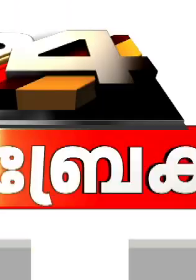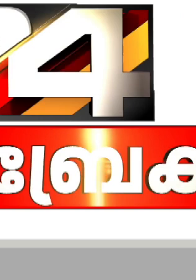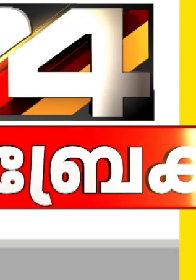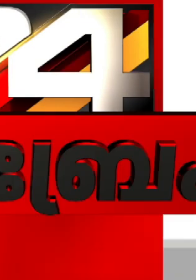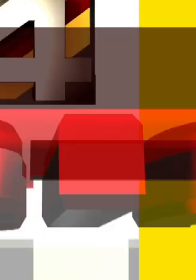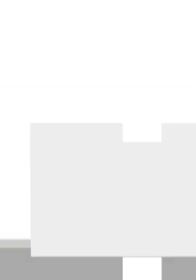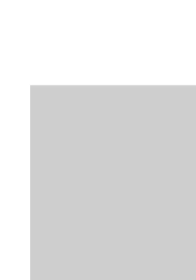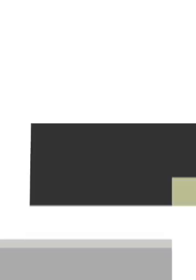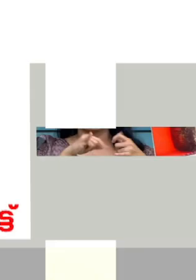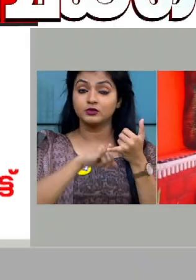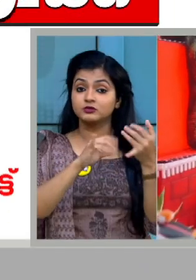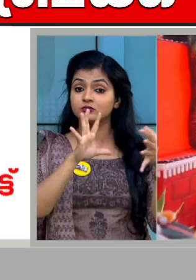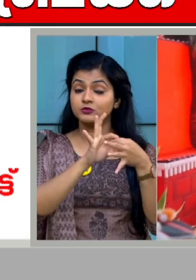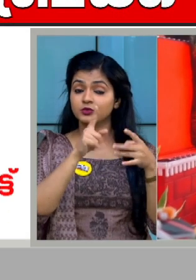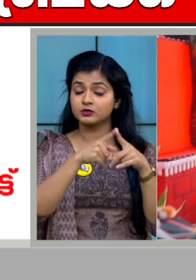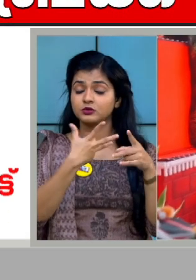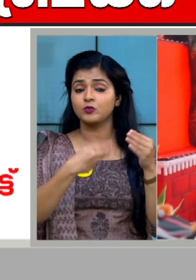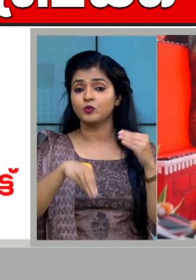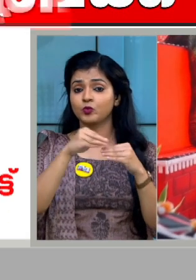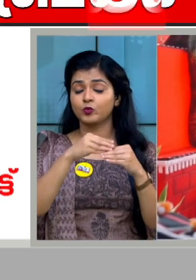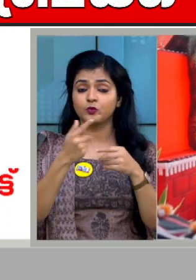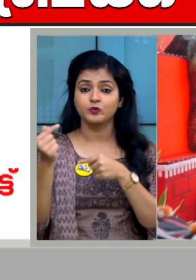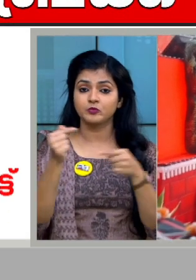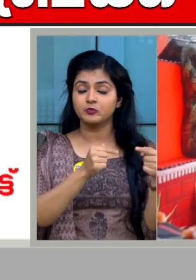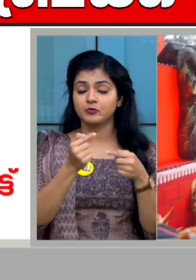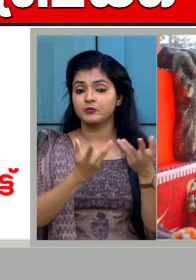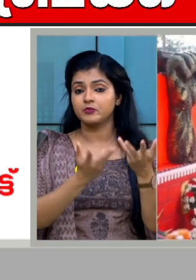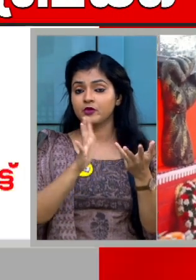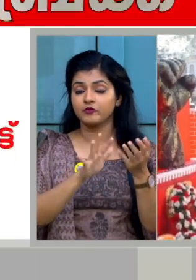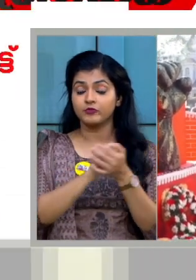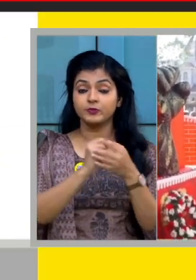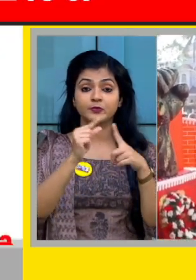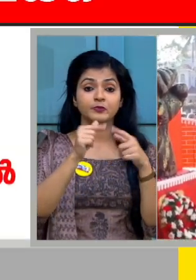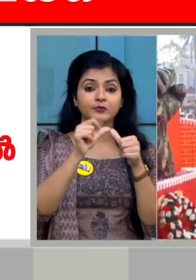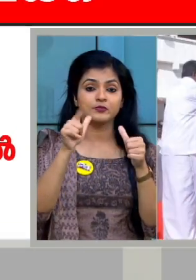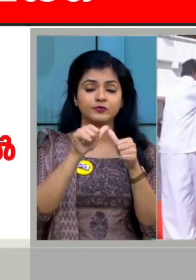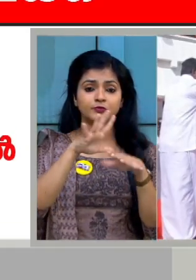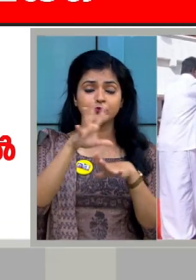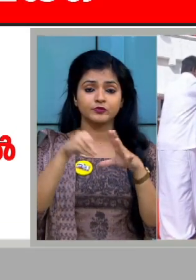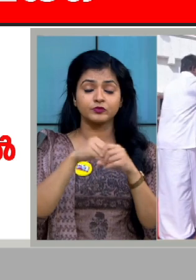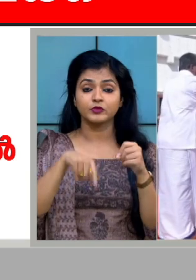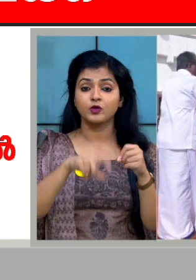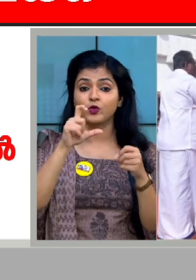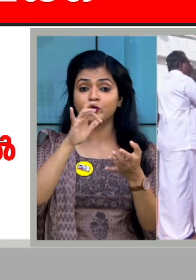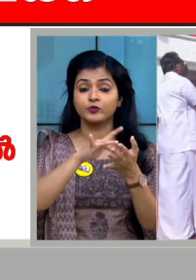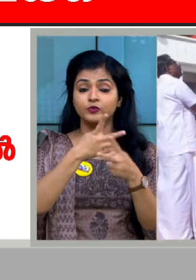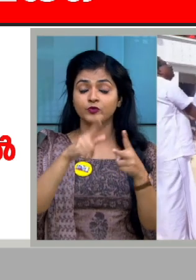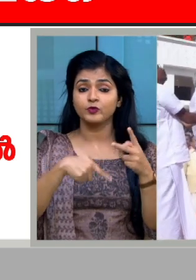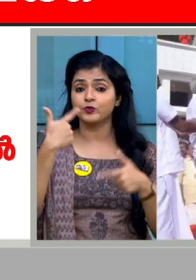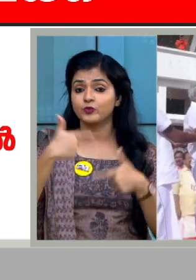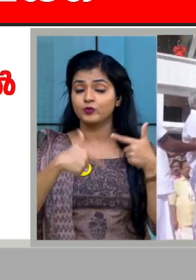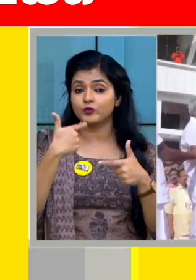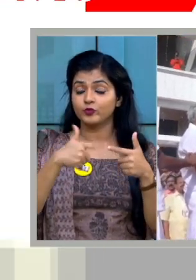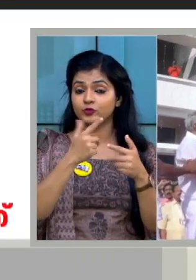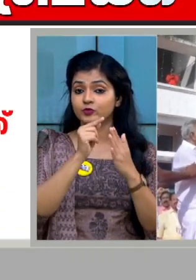താഴെത്തട്ടിൽ ഉണ്ടാകുമെന്നാണ് ചില സൂചനകൾ ലഭിക്കുന്നത്. പ്രത്യേകിച്ചും പാലയടക്കമുള്ള നഗരസഭകളിൽ ഉണ്ടായ വാക്കുതർക്കമടക്കം